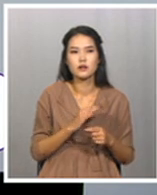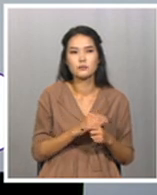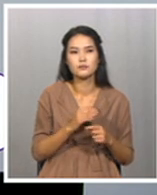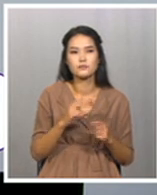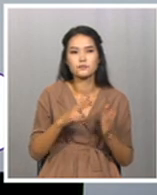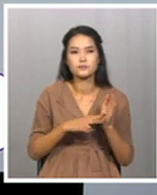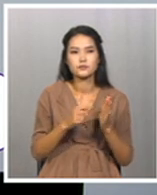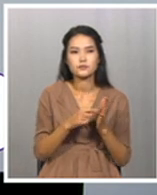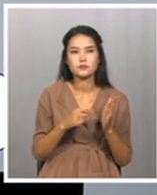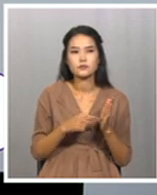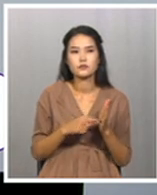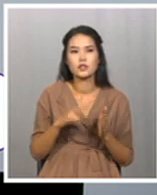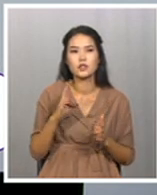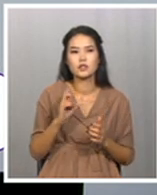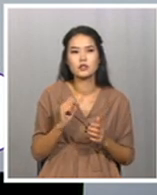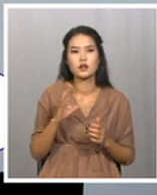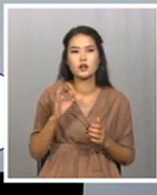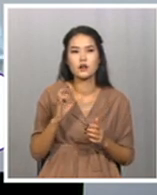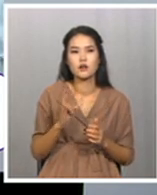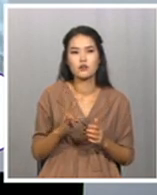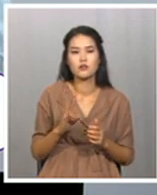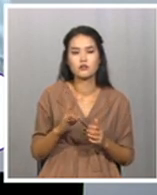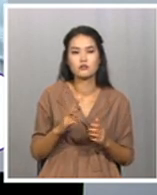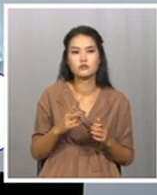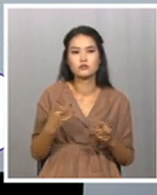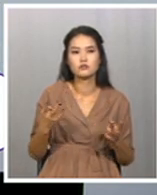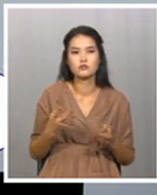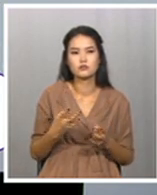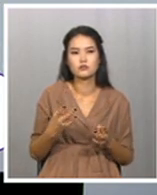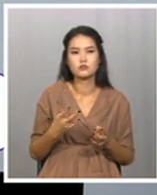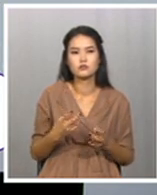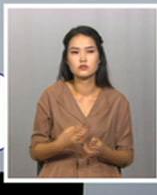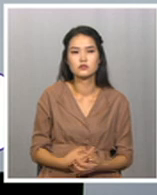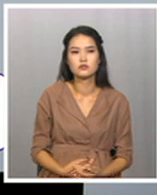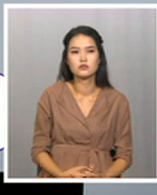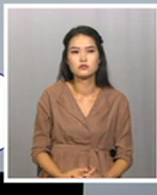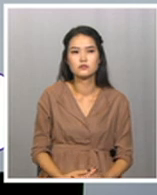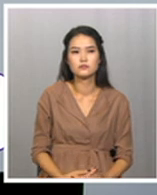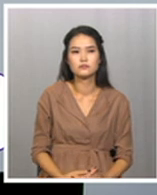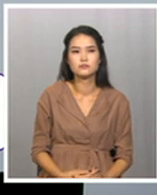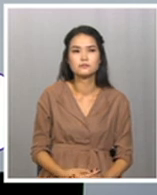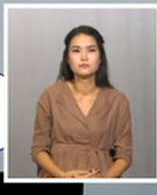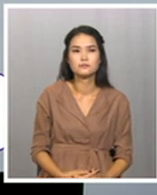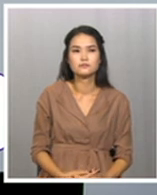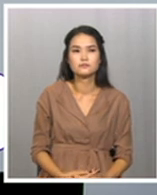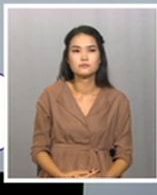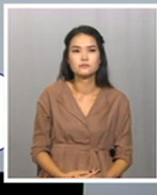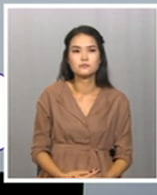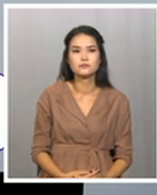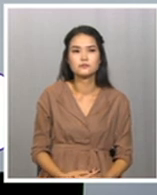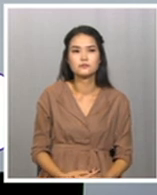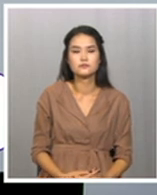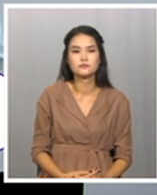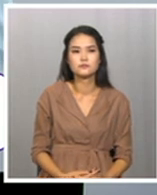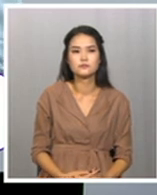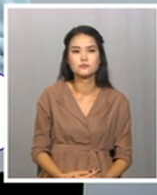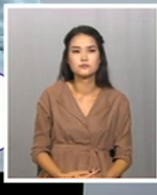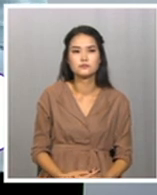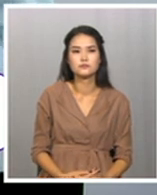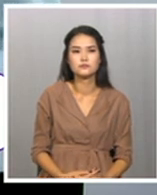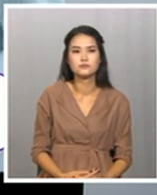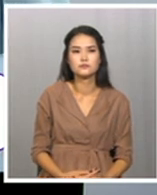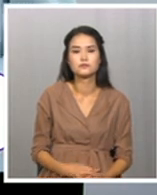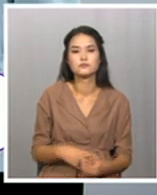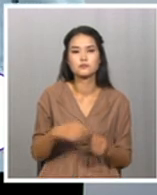яғни ерітіндінің массасын табу үшін осы жерге формуласын жаздық, және натрий